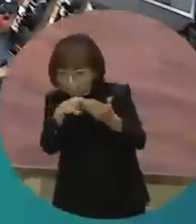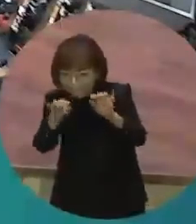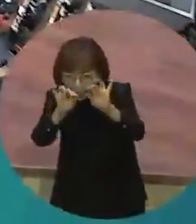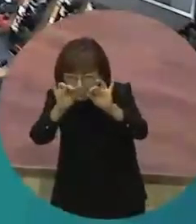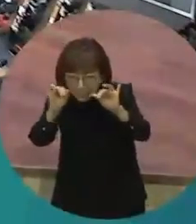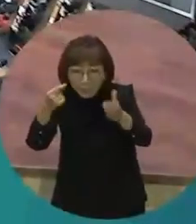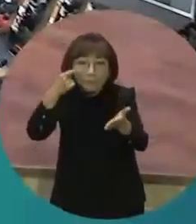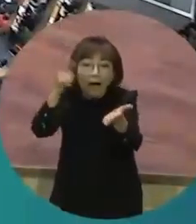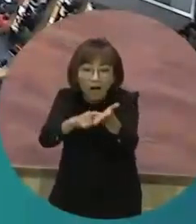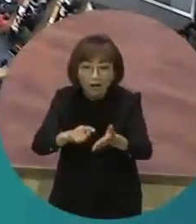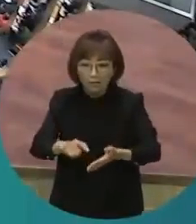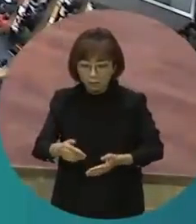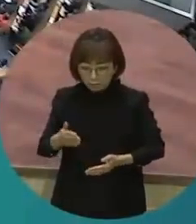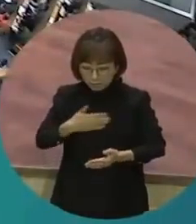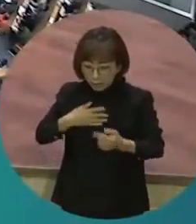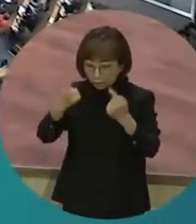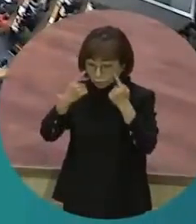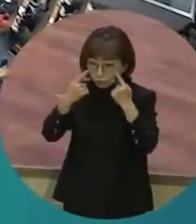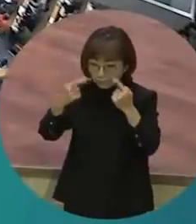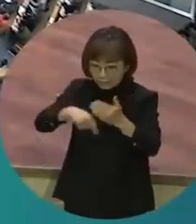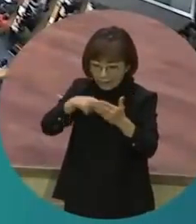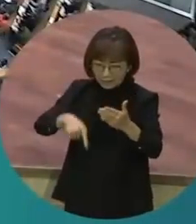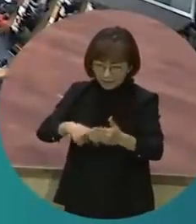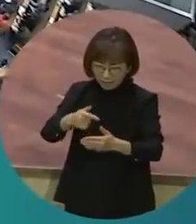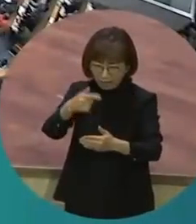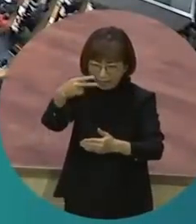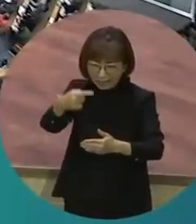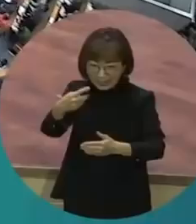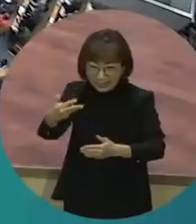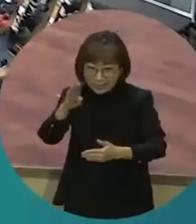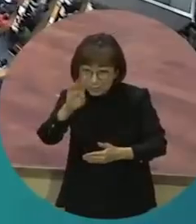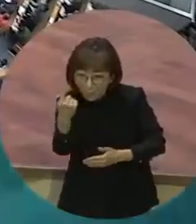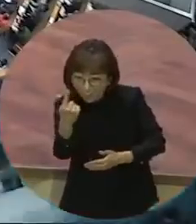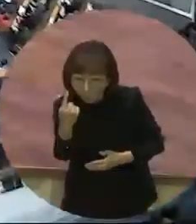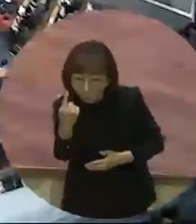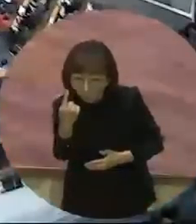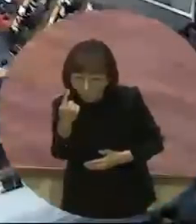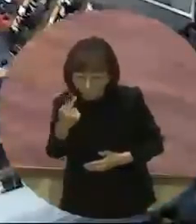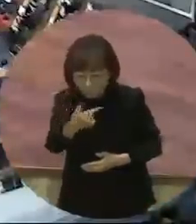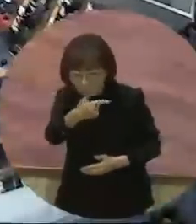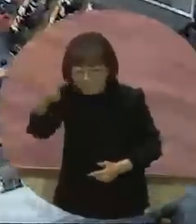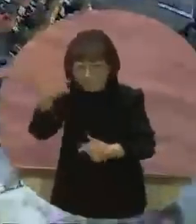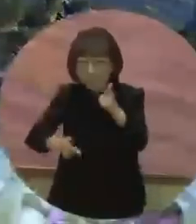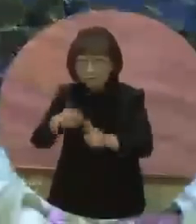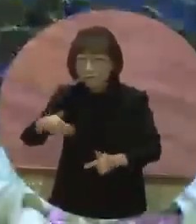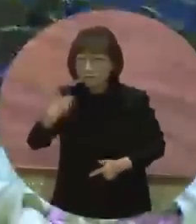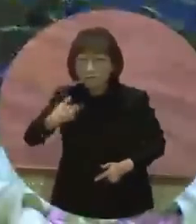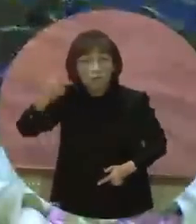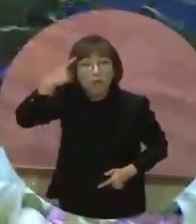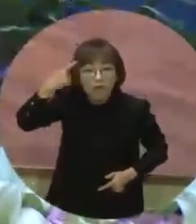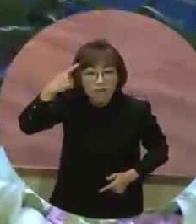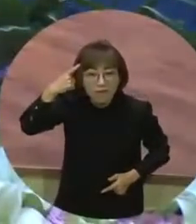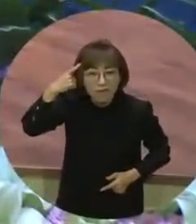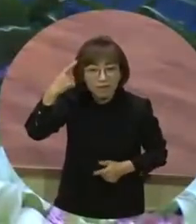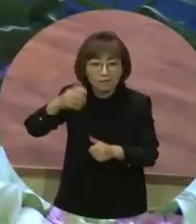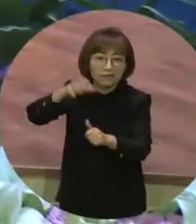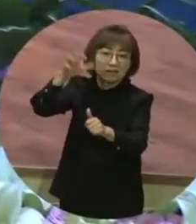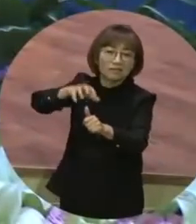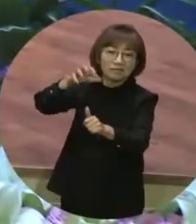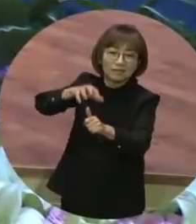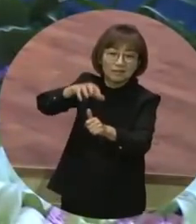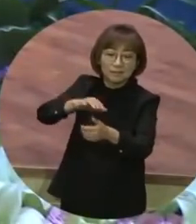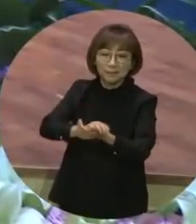눈 속에 있는 들보는 깨닫지 못하느냐. 들보와 티, 그렇죠. 티를 비유했죠. 들보는